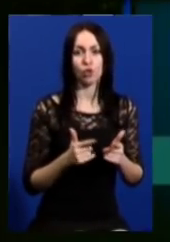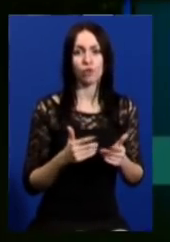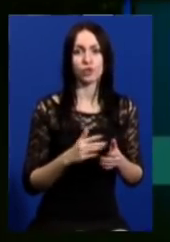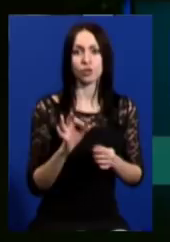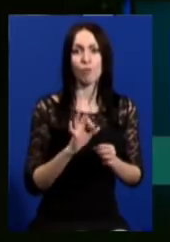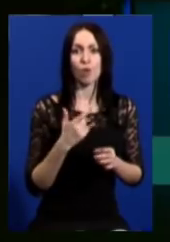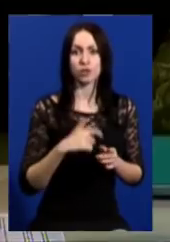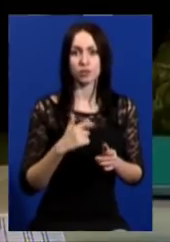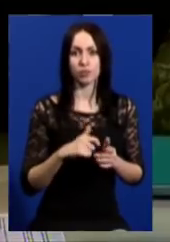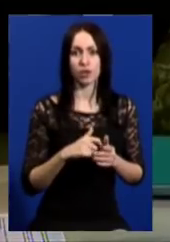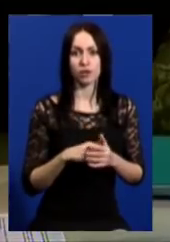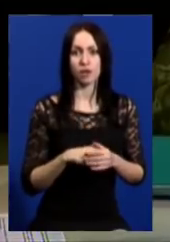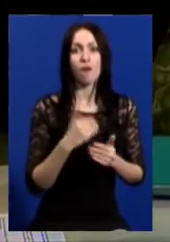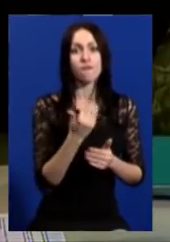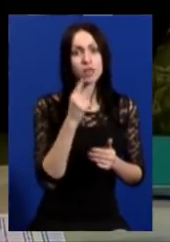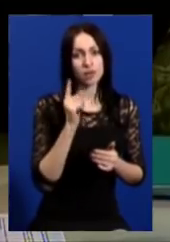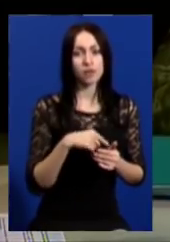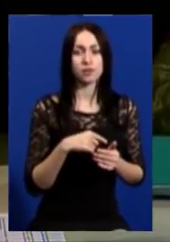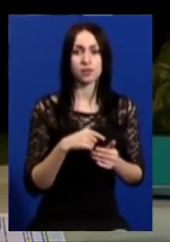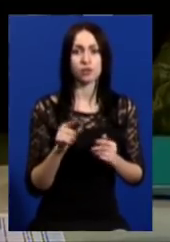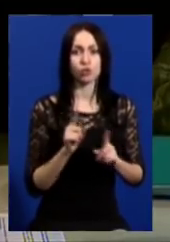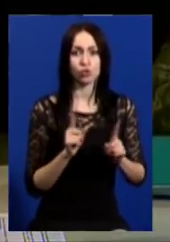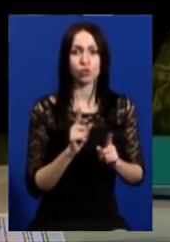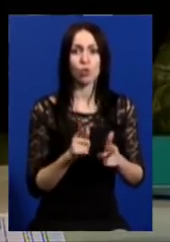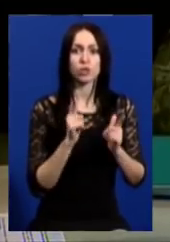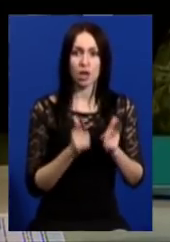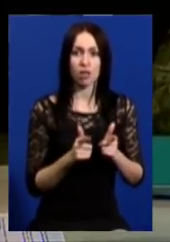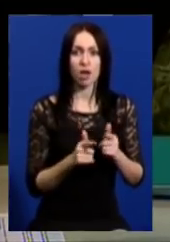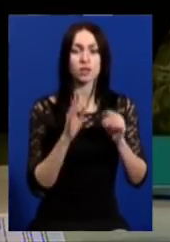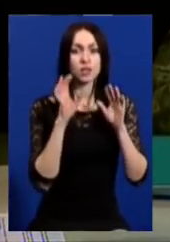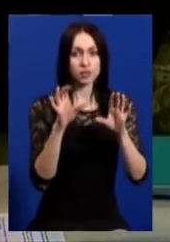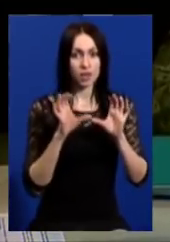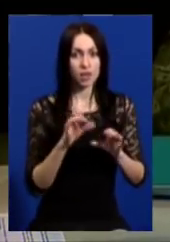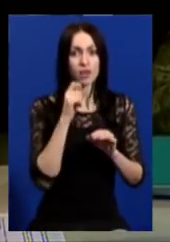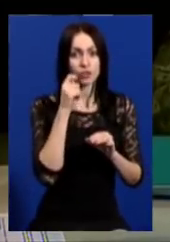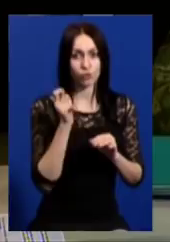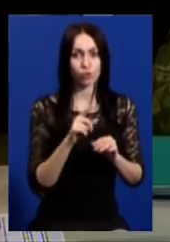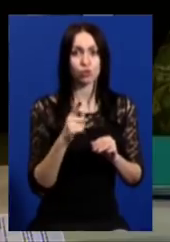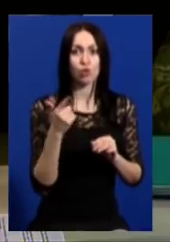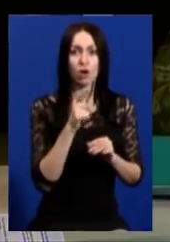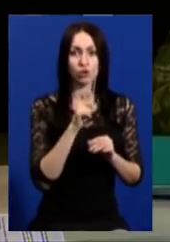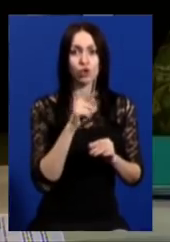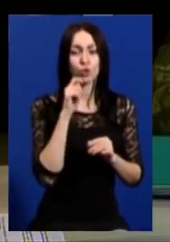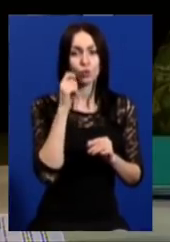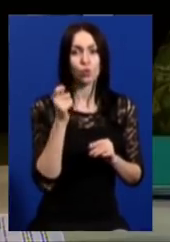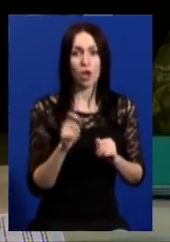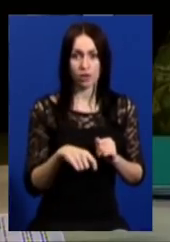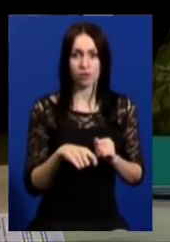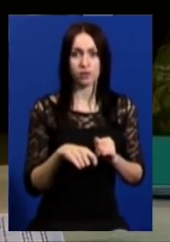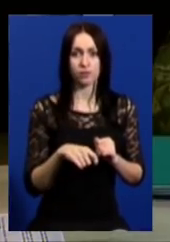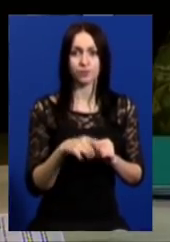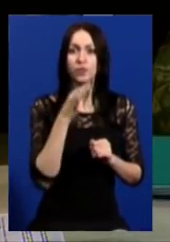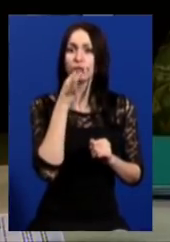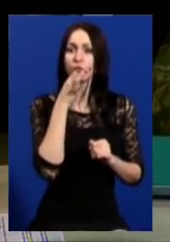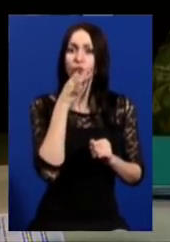про себе? Ви знаєте, що згідно законодавства України, що громадянин України в